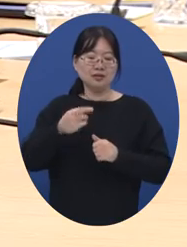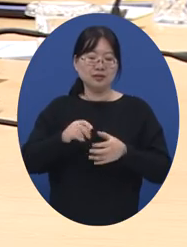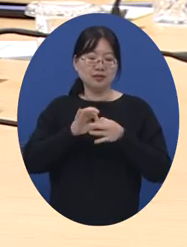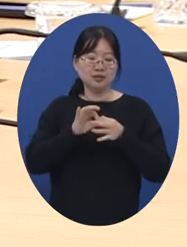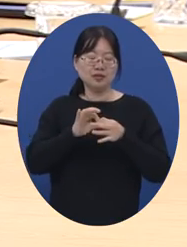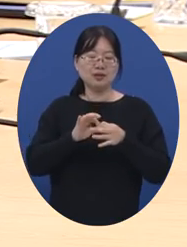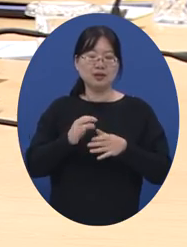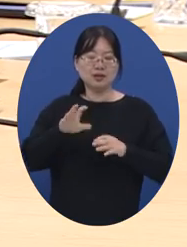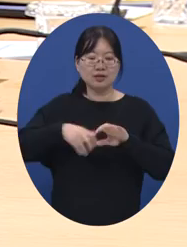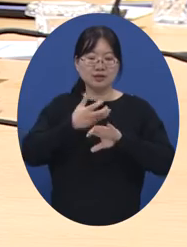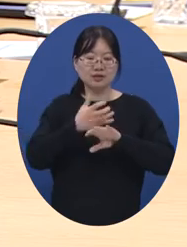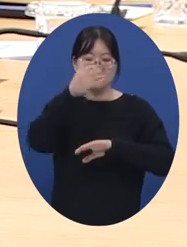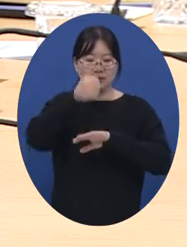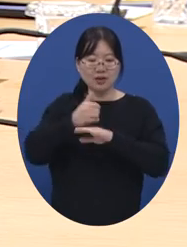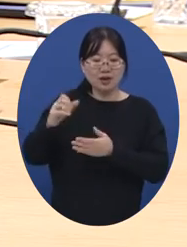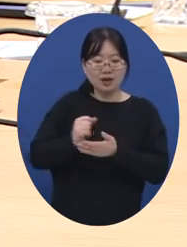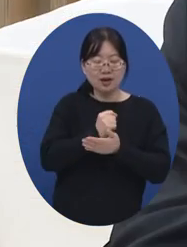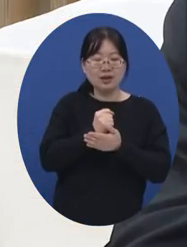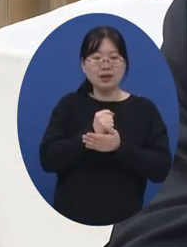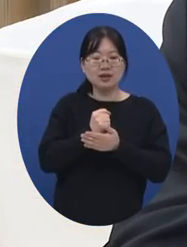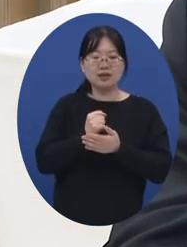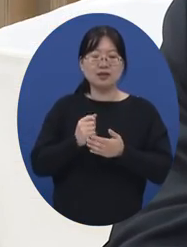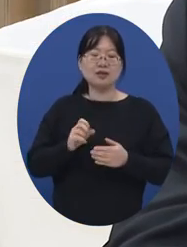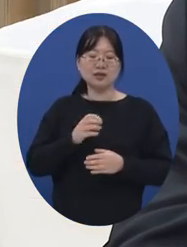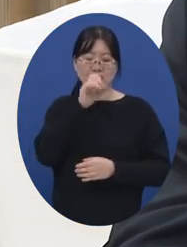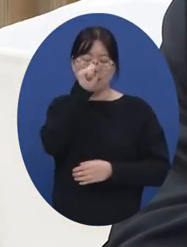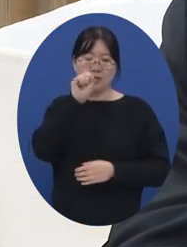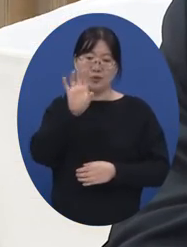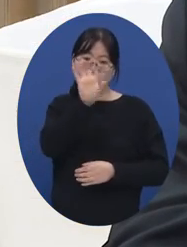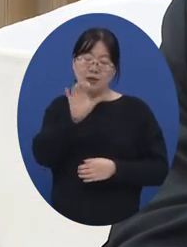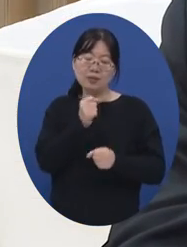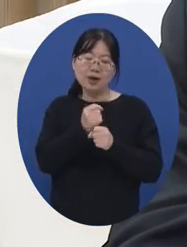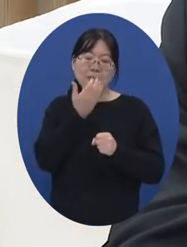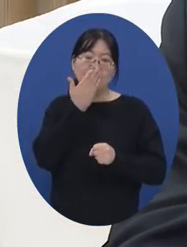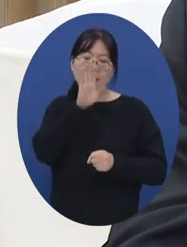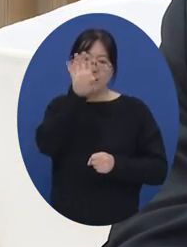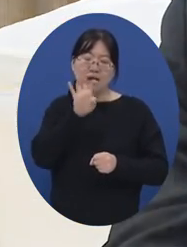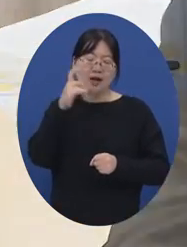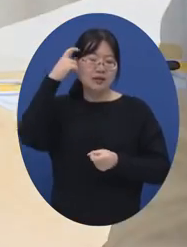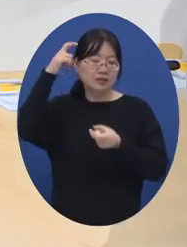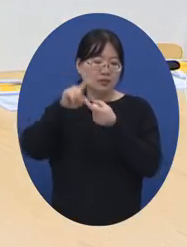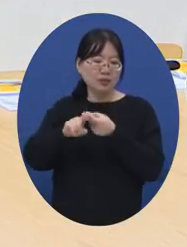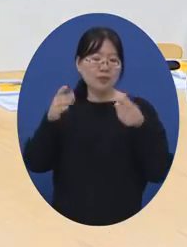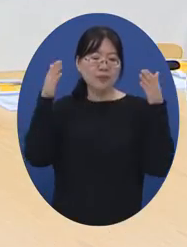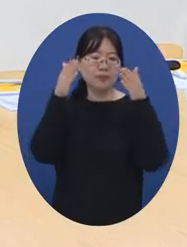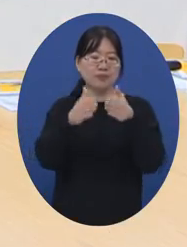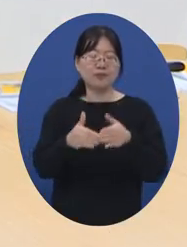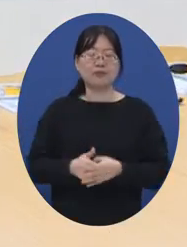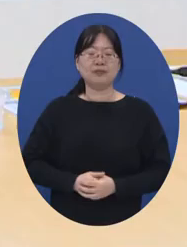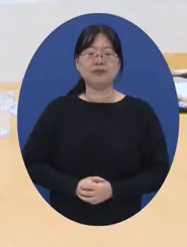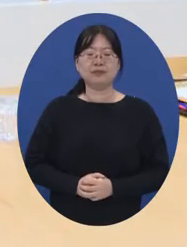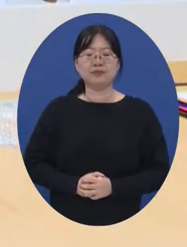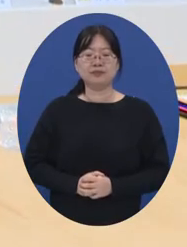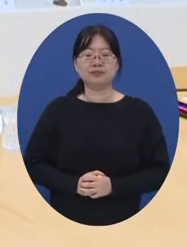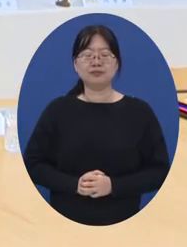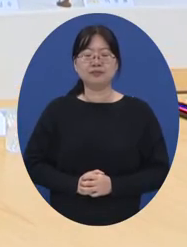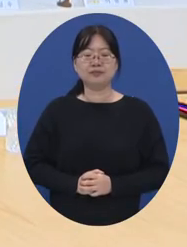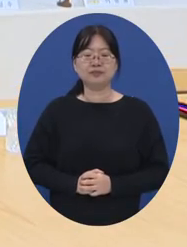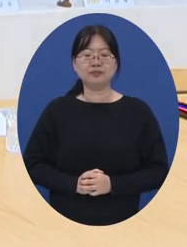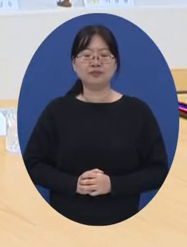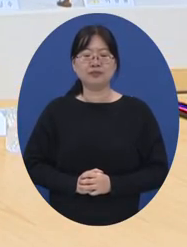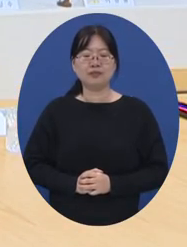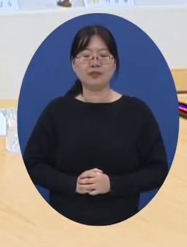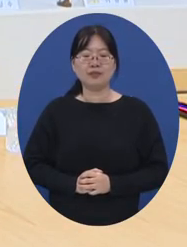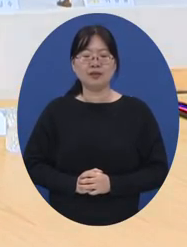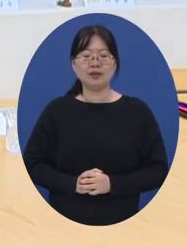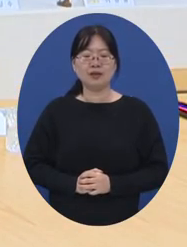기업이 혁신적인 성과를 낼 수 있는 창업 선순환 구조가 만들어질지 주목됩니다. 경기 GTV 최창순입니다.